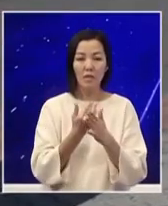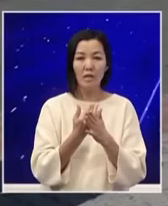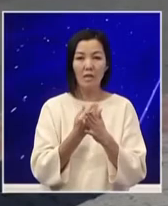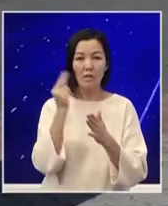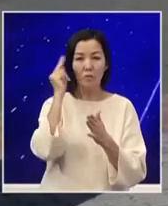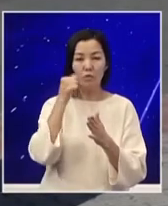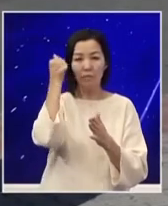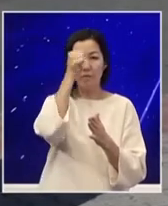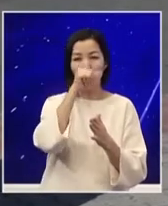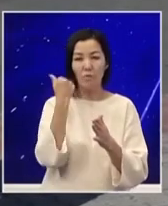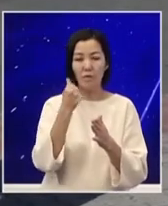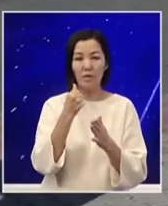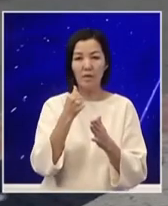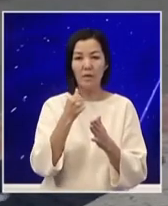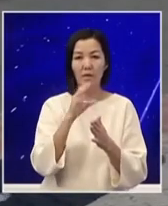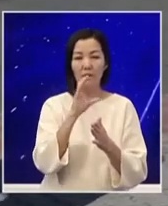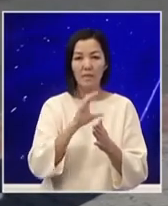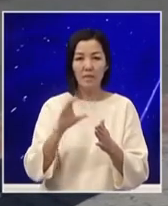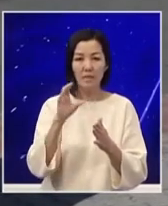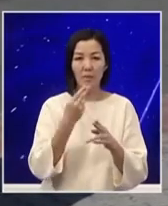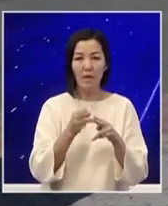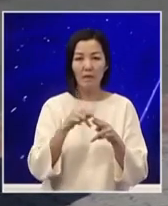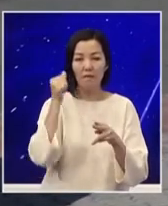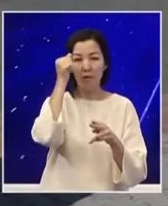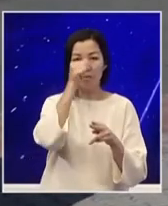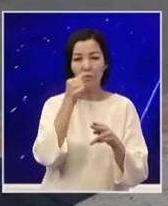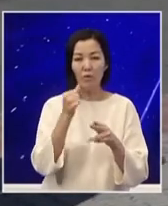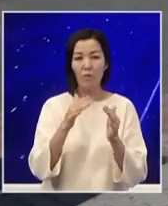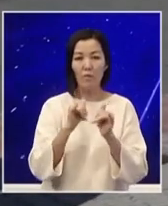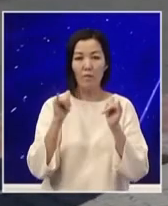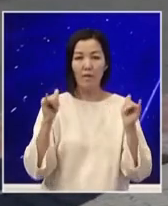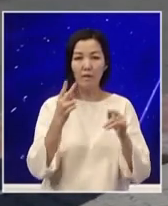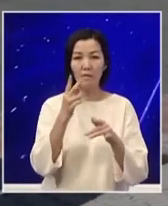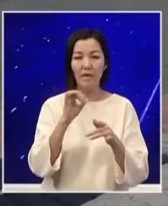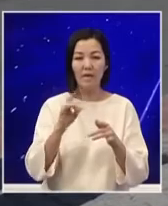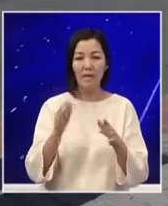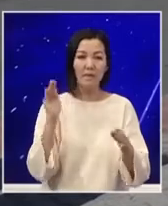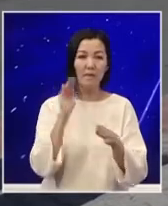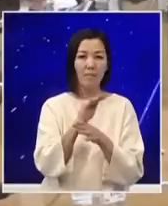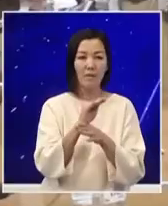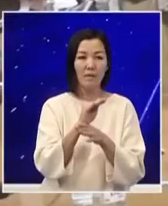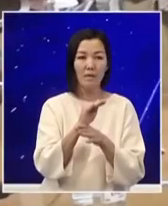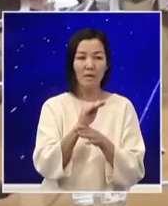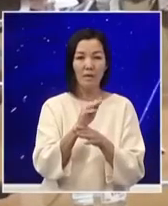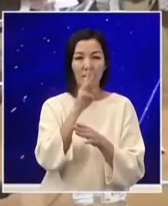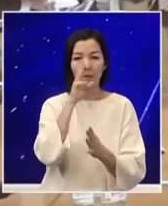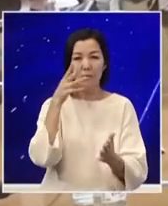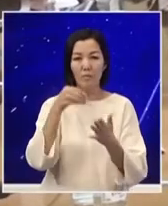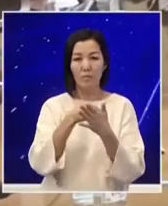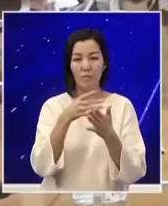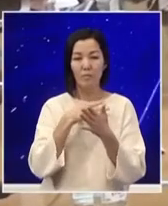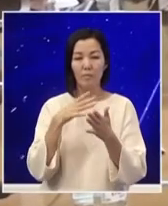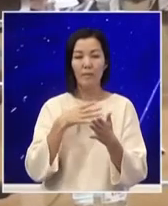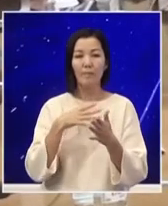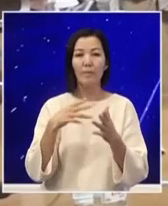учебного года, с сентября месяца текущего года, увеличились в два раза доплата учителям. И все-таки труд